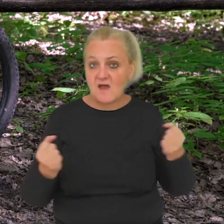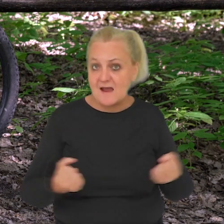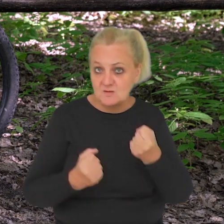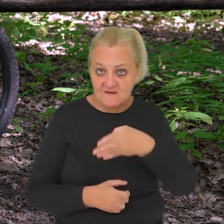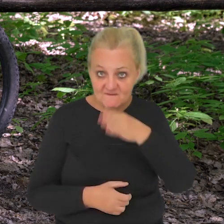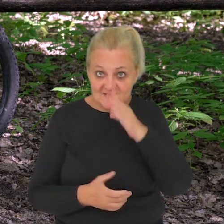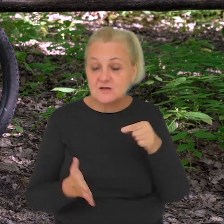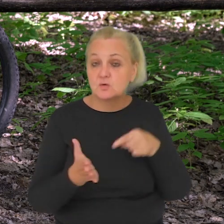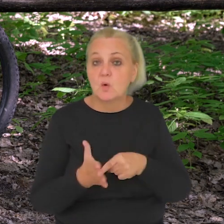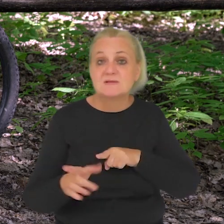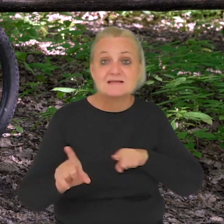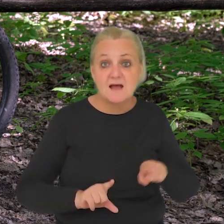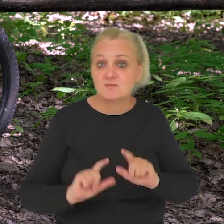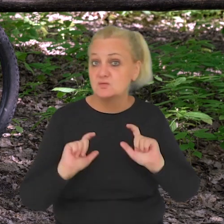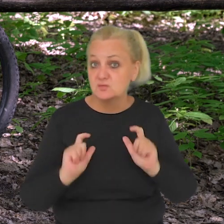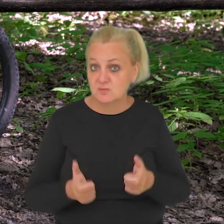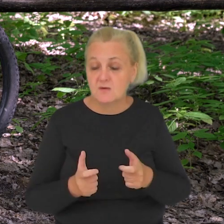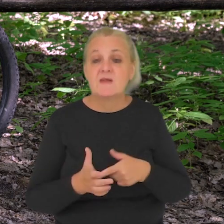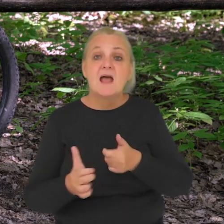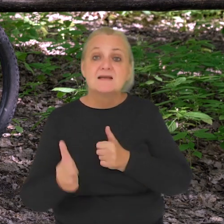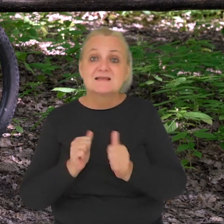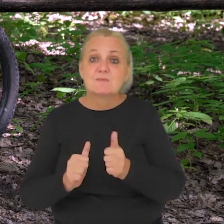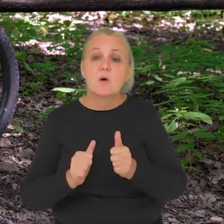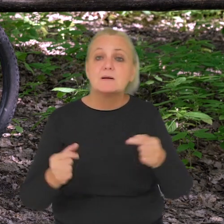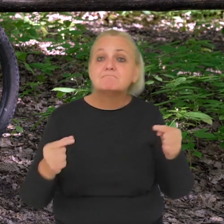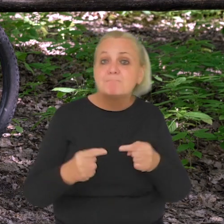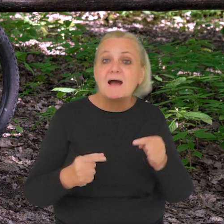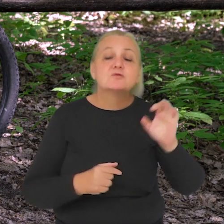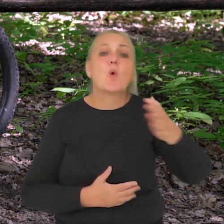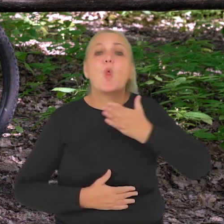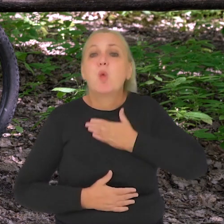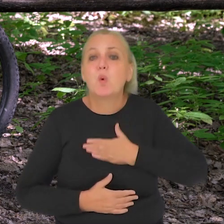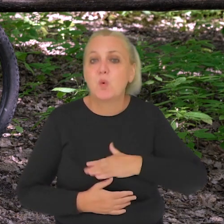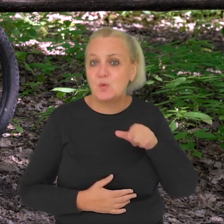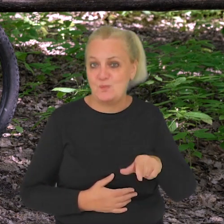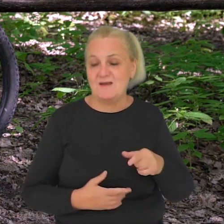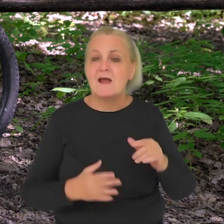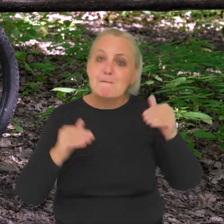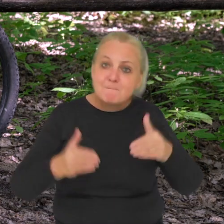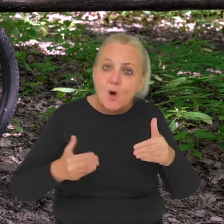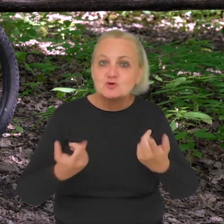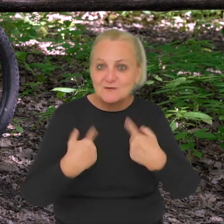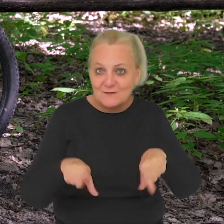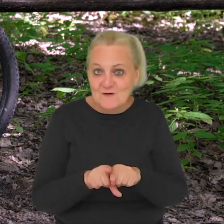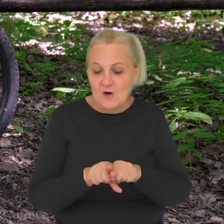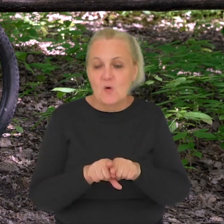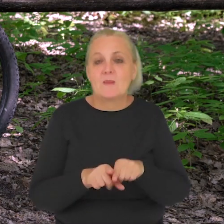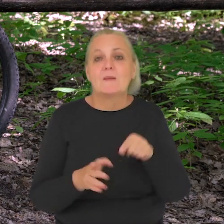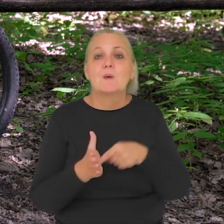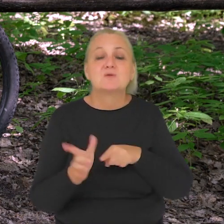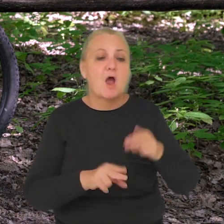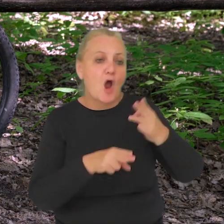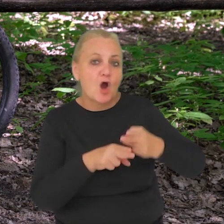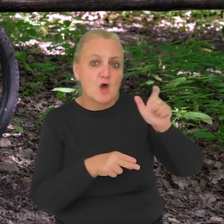Zindywidualizowane dopasowanie aktywności fizycznej oznacza, że sport preferowany przez pacjenta, który jest możliwy do